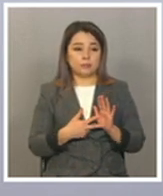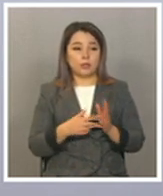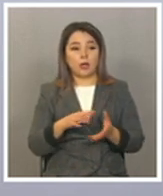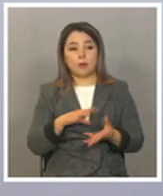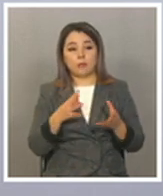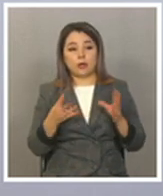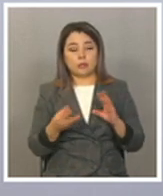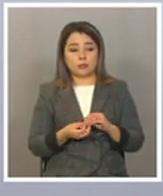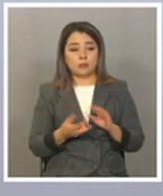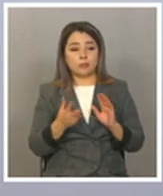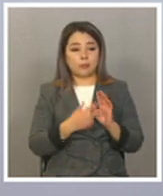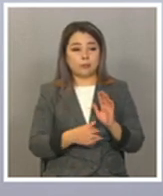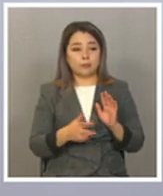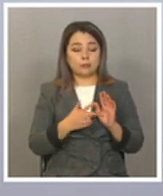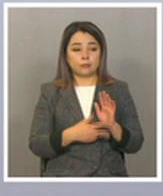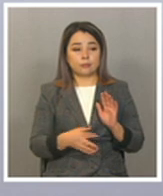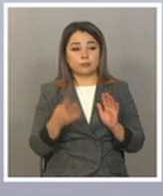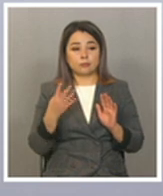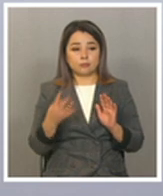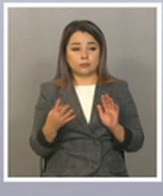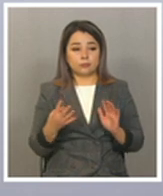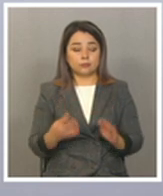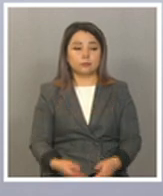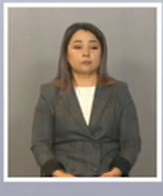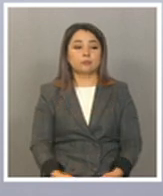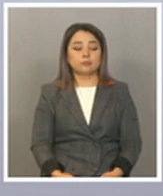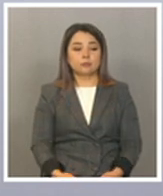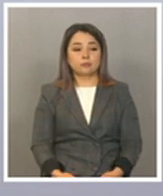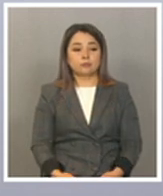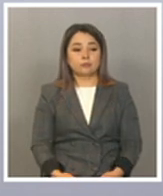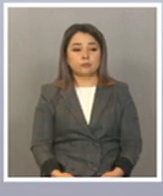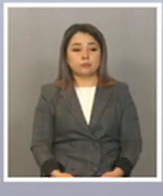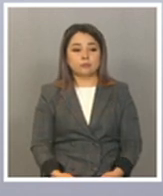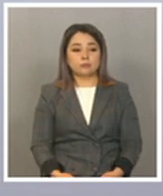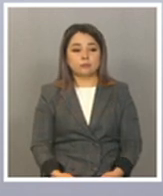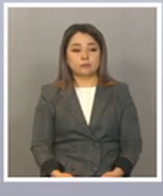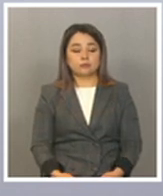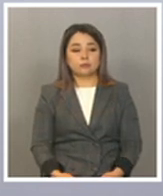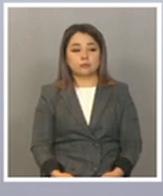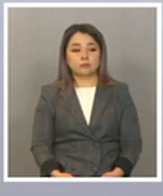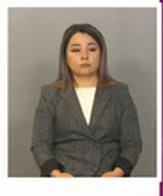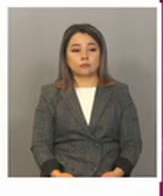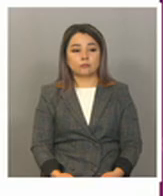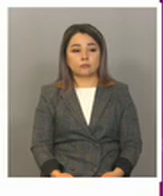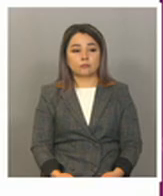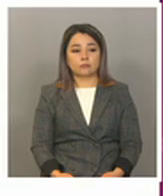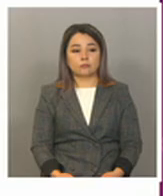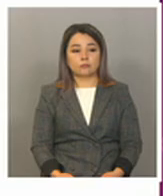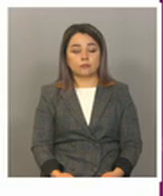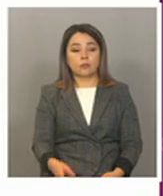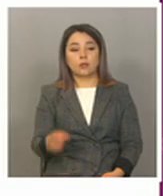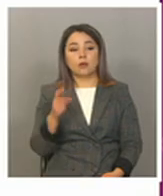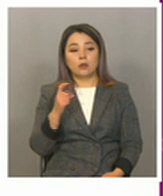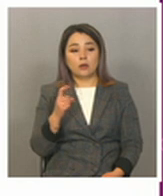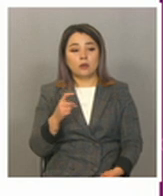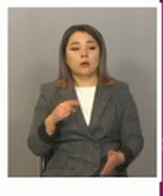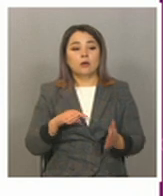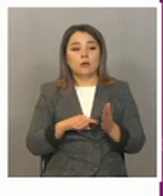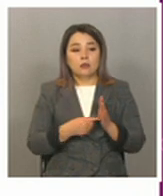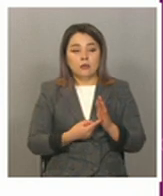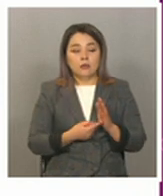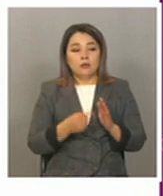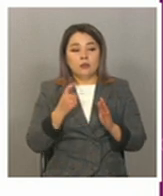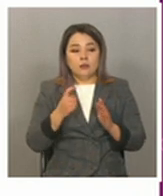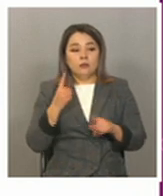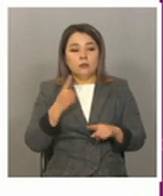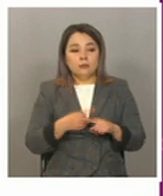Барлығы 884. Есеп шартына сәйкес теңдеу құрамыз. X көбейтілген x